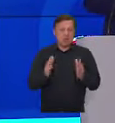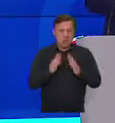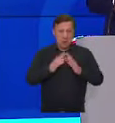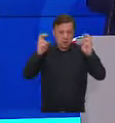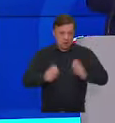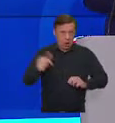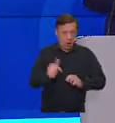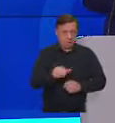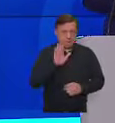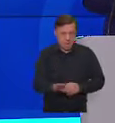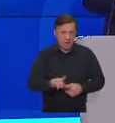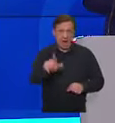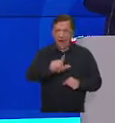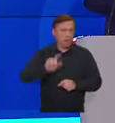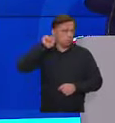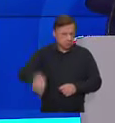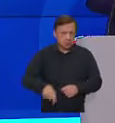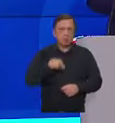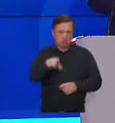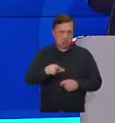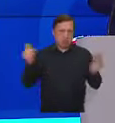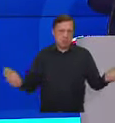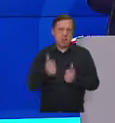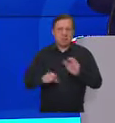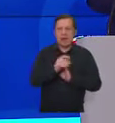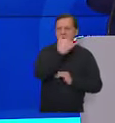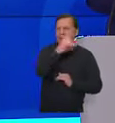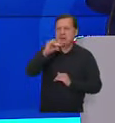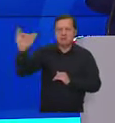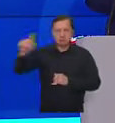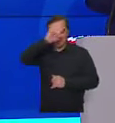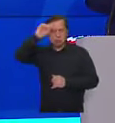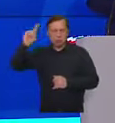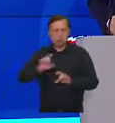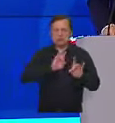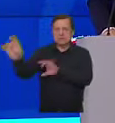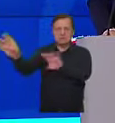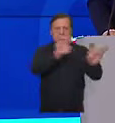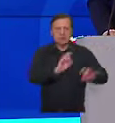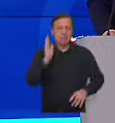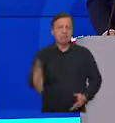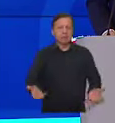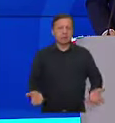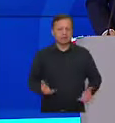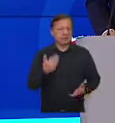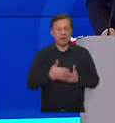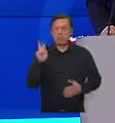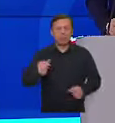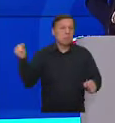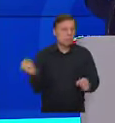może być czyjeś zdrowie lub czyjeś życie. Musimy traktować dlatego ten temat bardzo